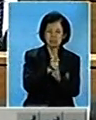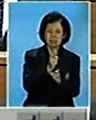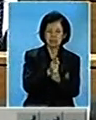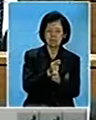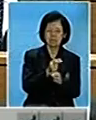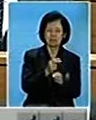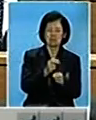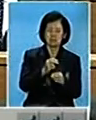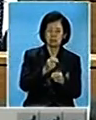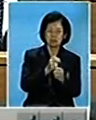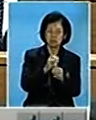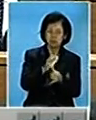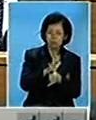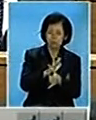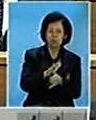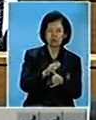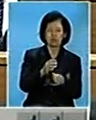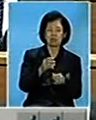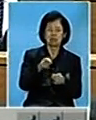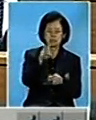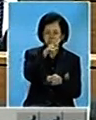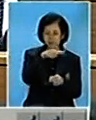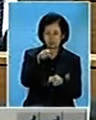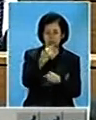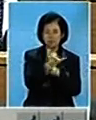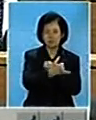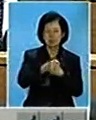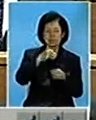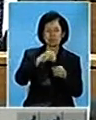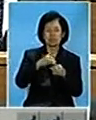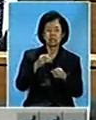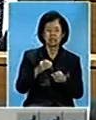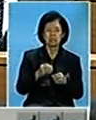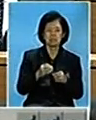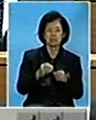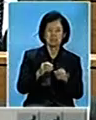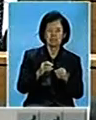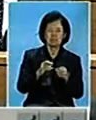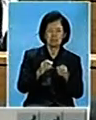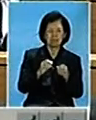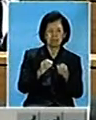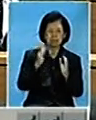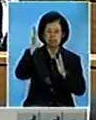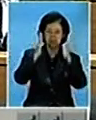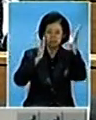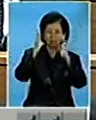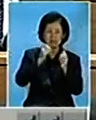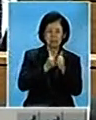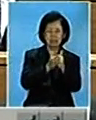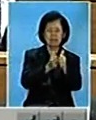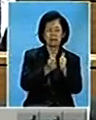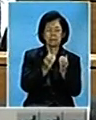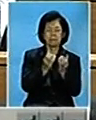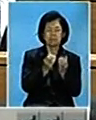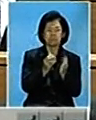ปกป้องการปกครองประเทศในระบบประชาธิปไตยตามรัฐธรรมนูญแห่